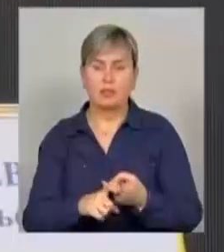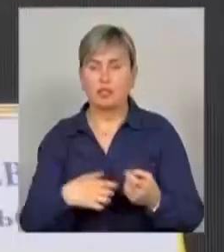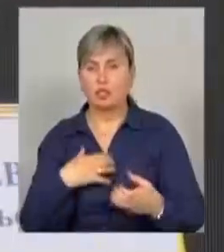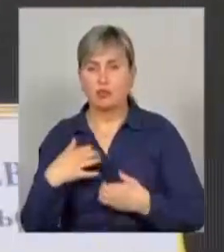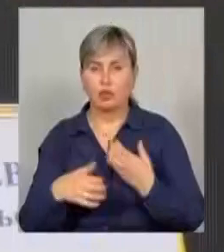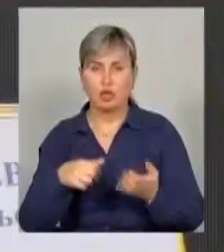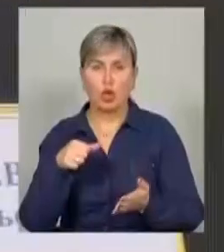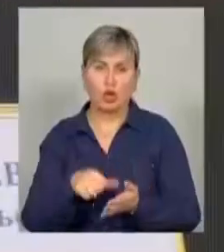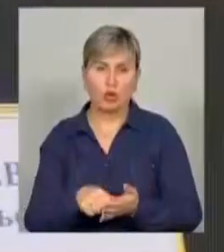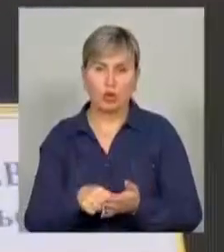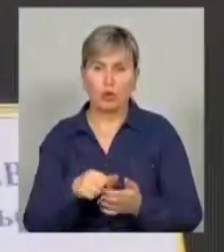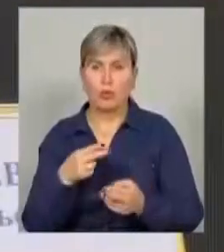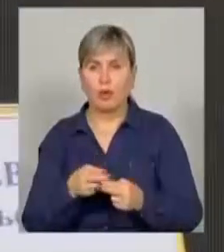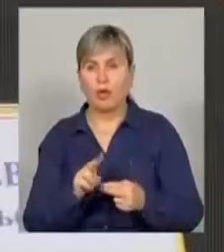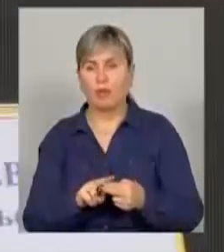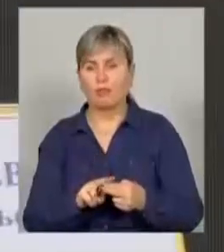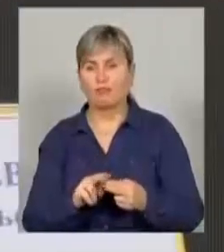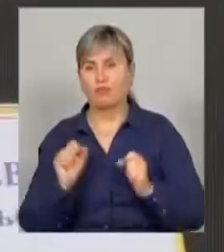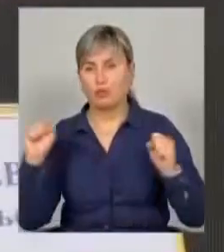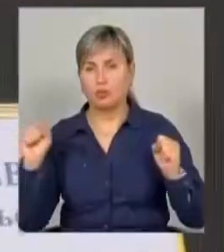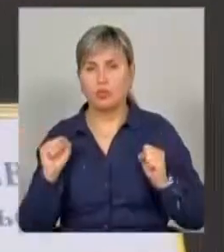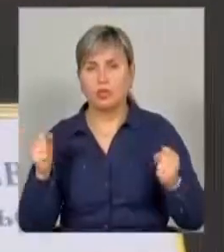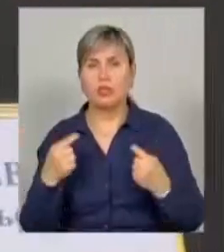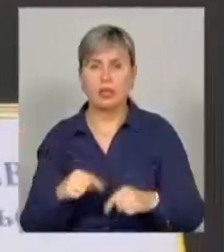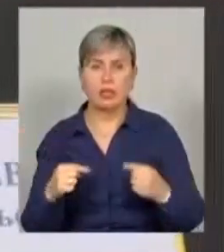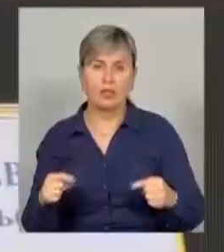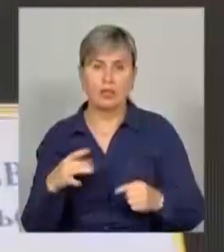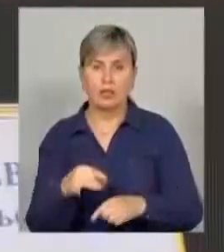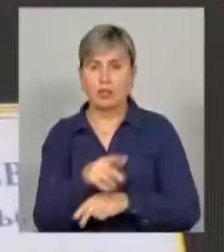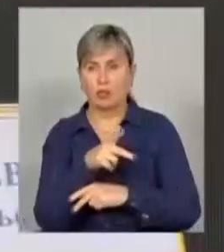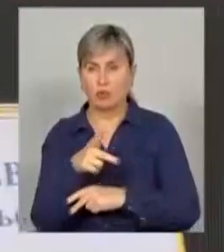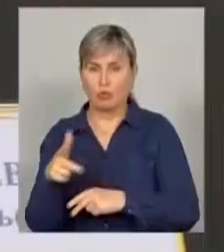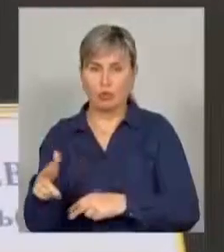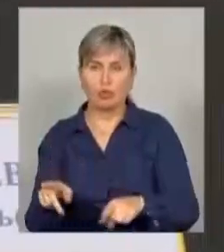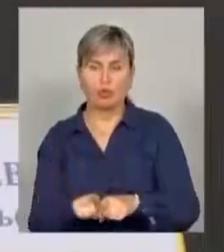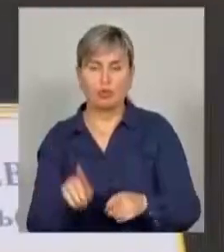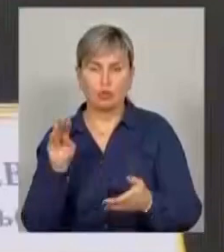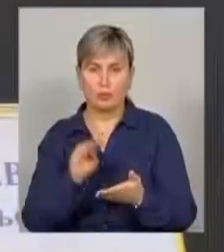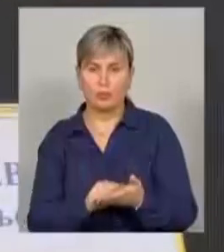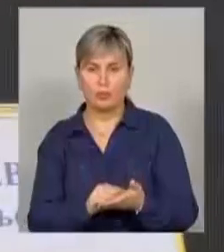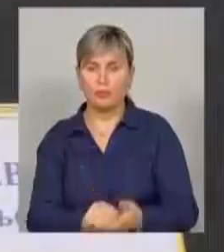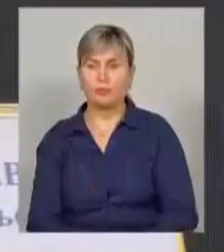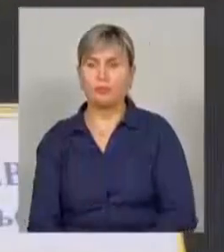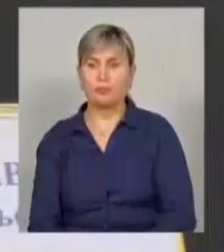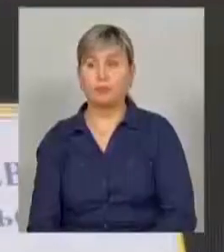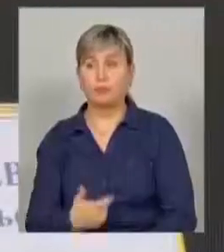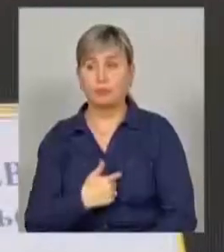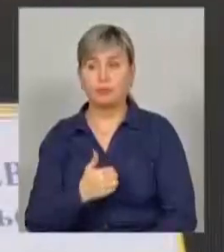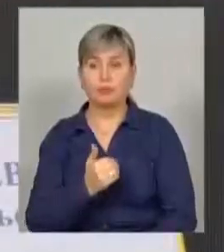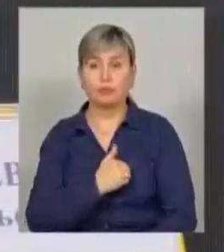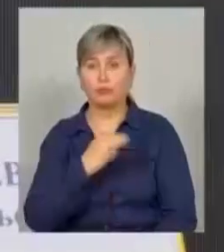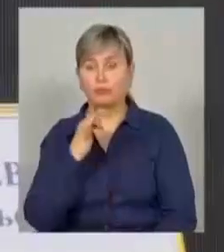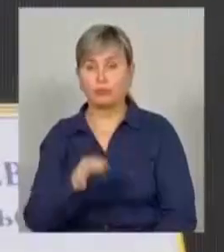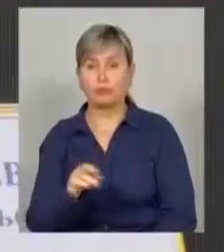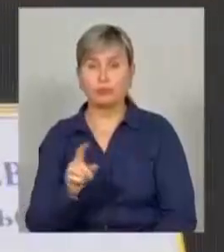кнопок, это касается турникетов, это касается и видеонаблюдения. И я хочу сказать, что